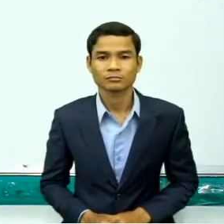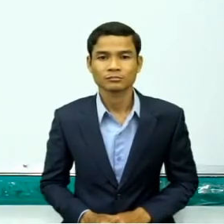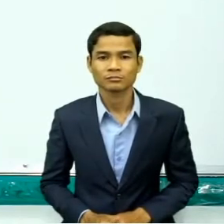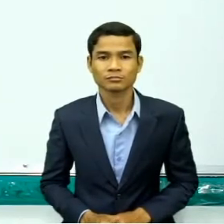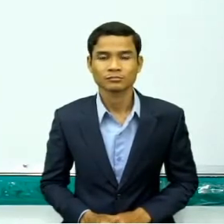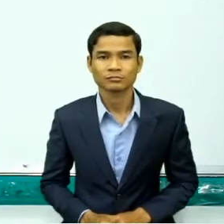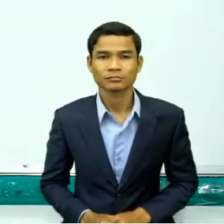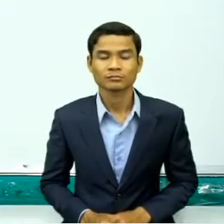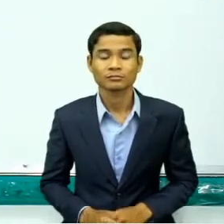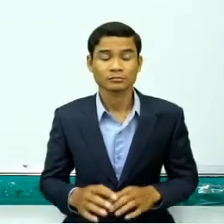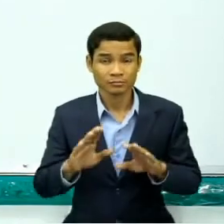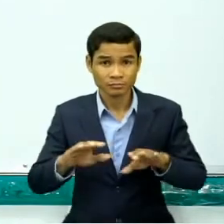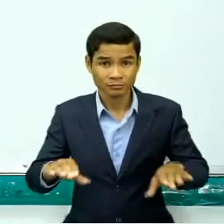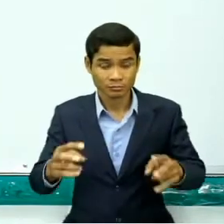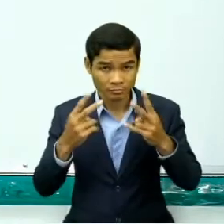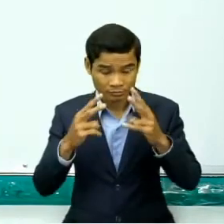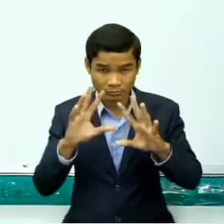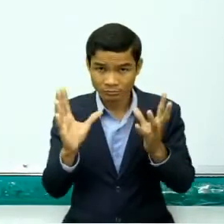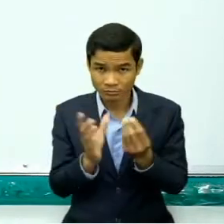ចាកូនចាំមើលទាំងអស់គ្នាណា